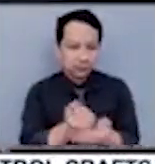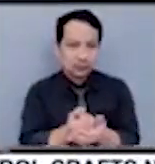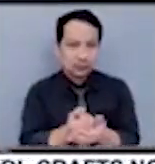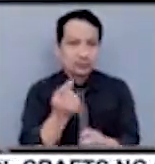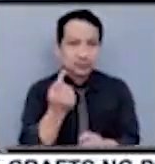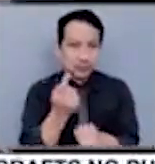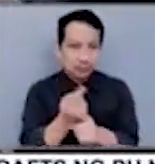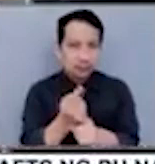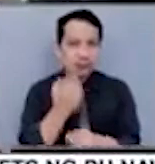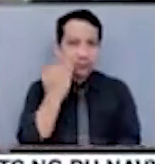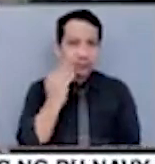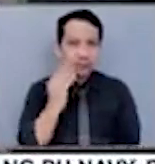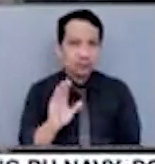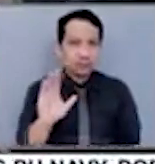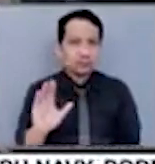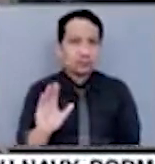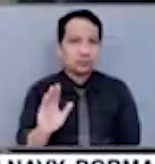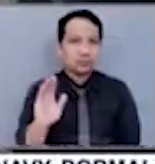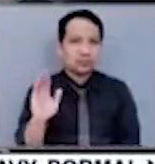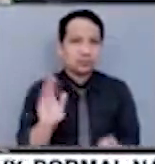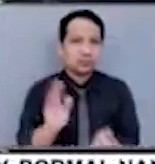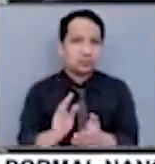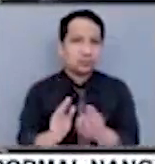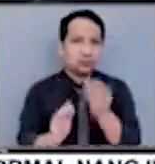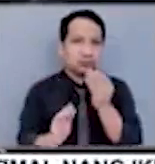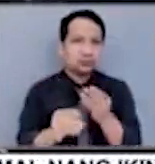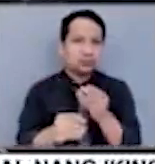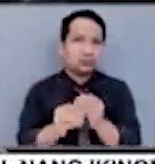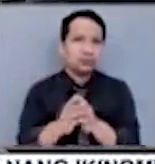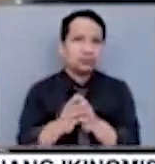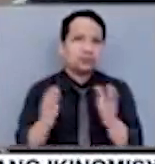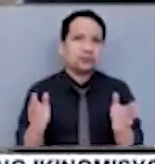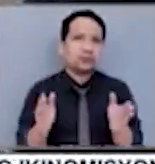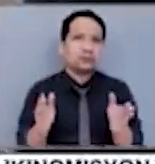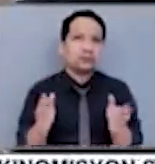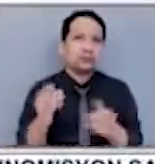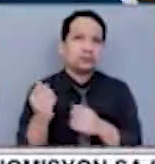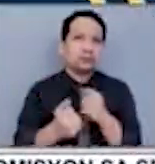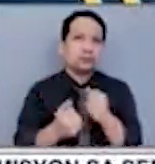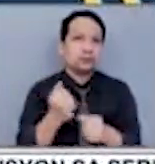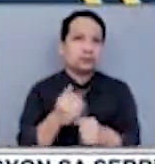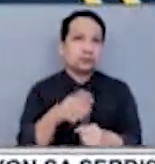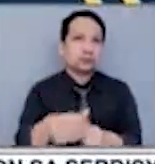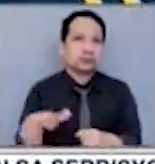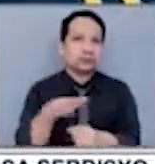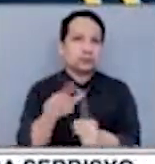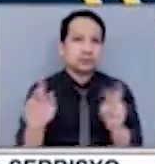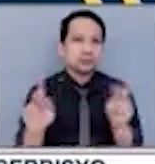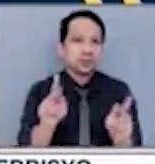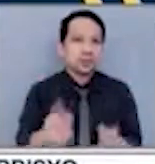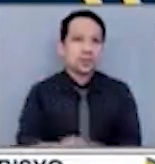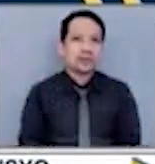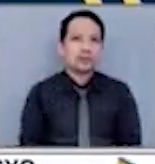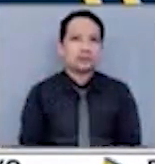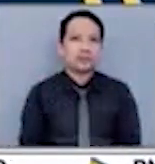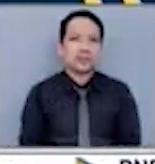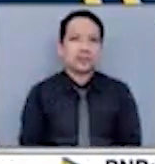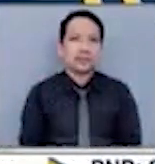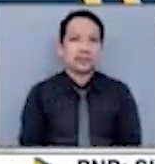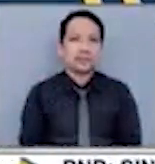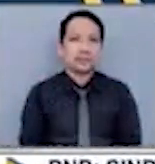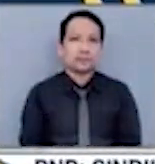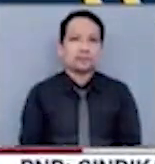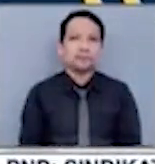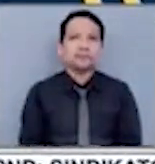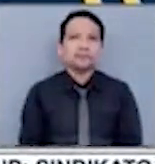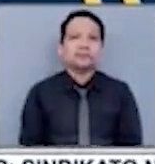sa kanila. Napakaliit na bagay po yon sa kanilang ginawang sakripisyo po para sa ating mga kababayan. Para naman kay Senator Risa Hondiveros,